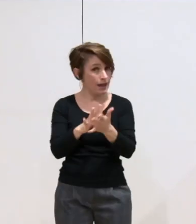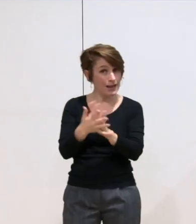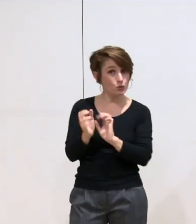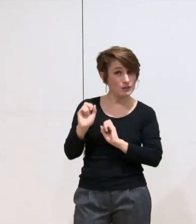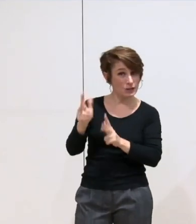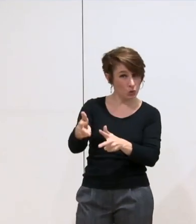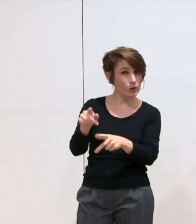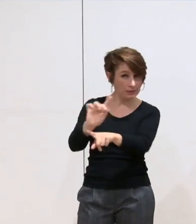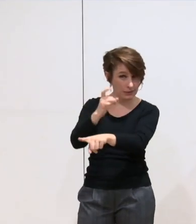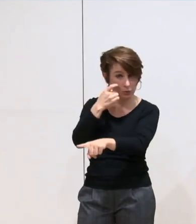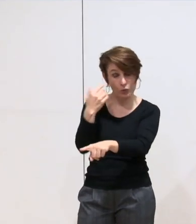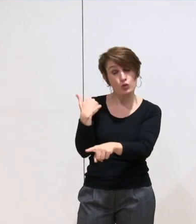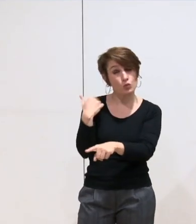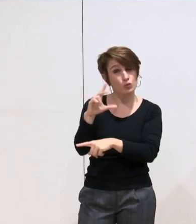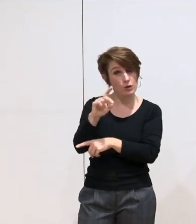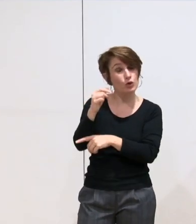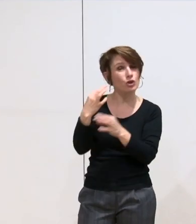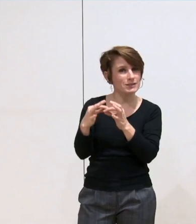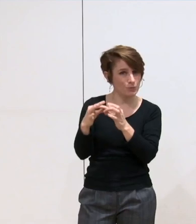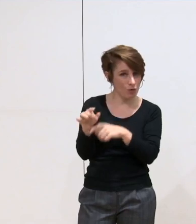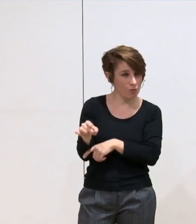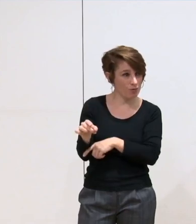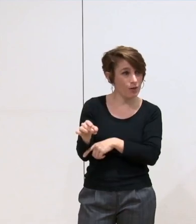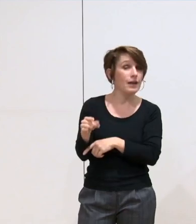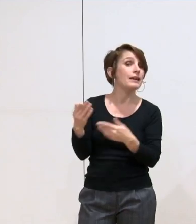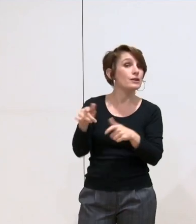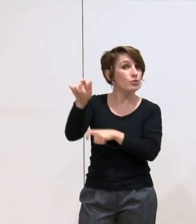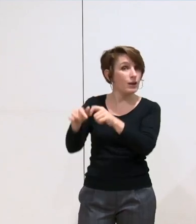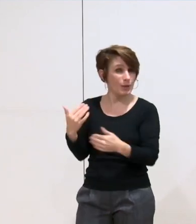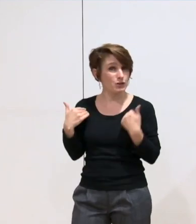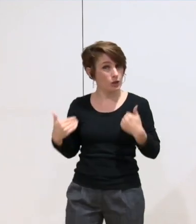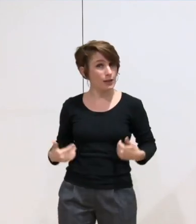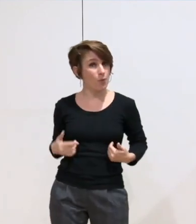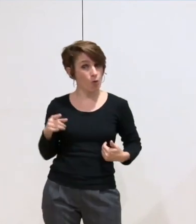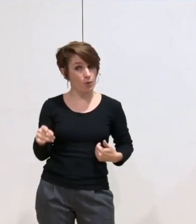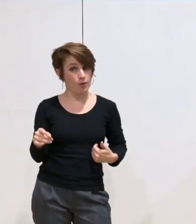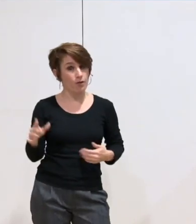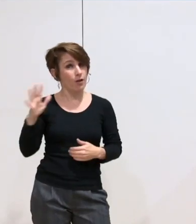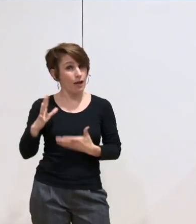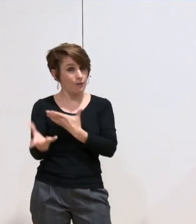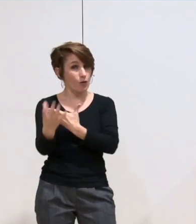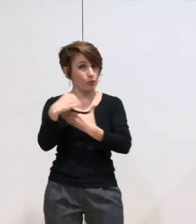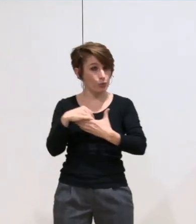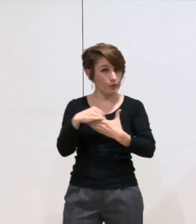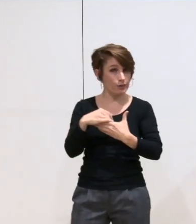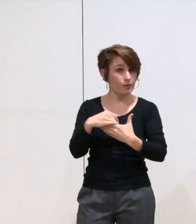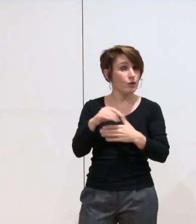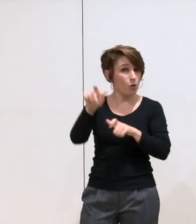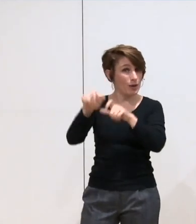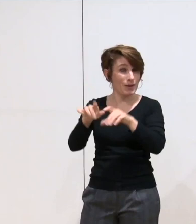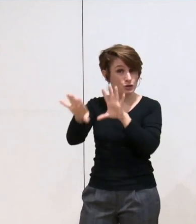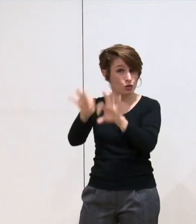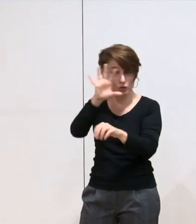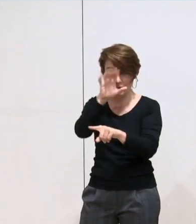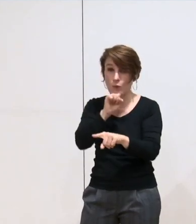septembre et je dirais les membres qui ont bien construit avec nous dans le cadre du comité d'avis, c'est-à-dire les Grenoblois tirés au sort et les